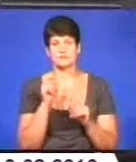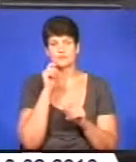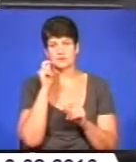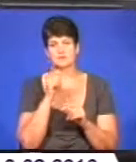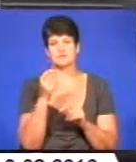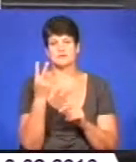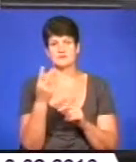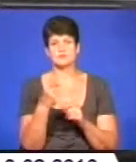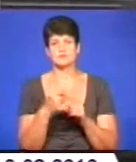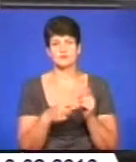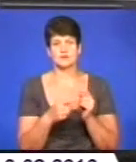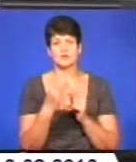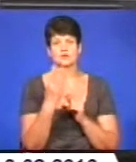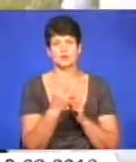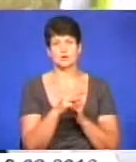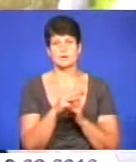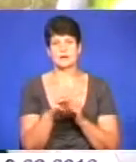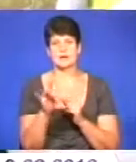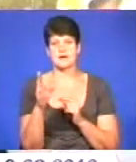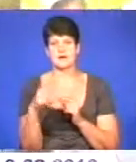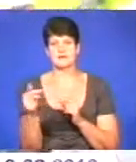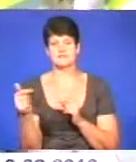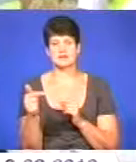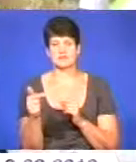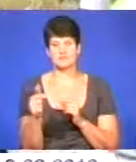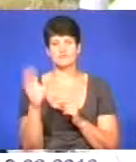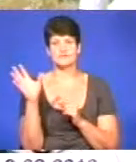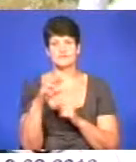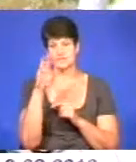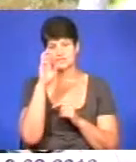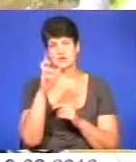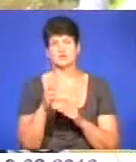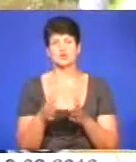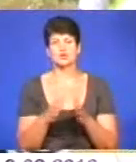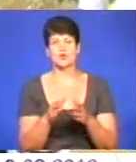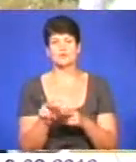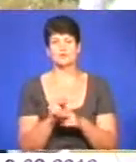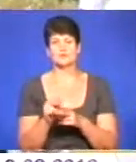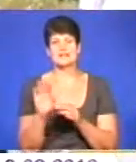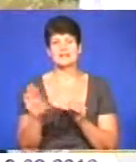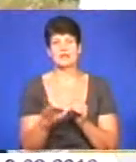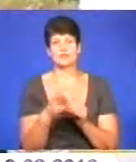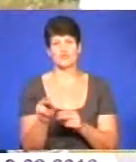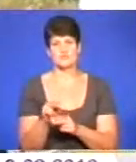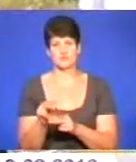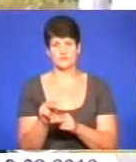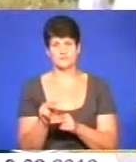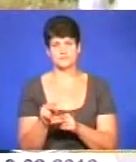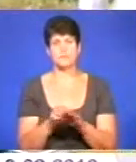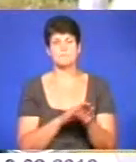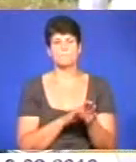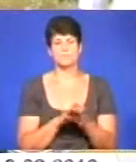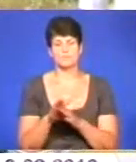2,5-3 мільярдів гривень. Всі державні дороги відремонтовані ямковим ремонтом. Суцільний